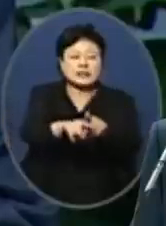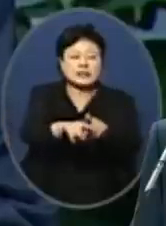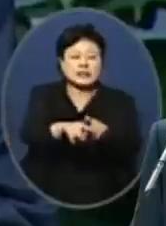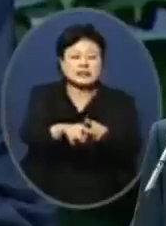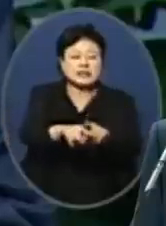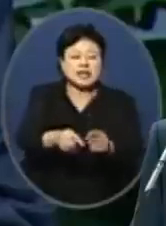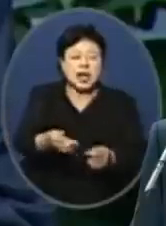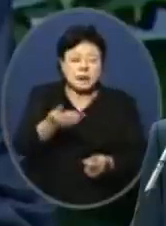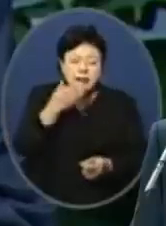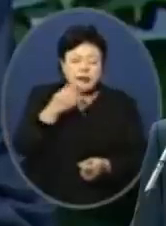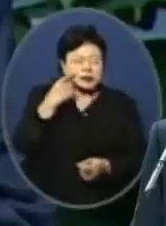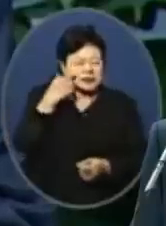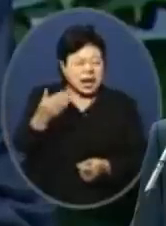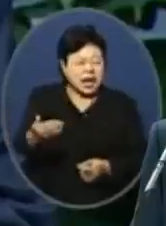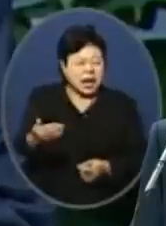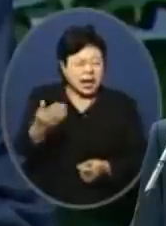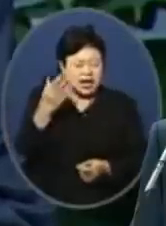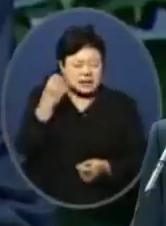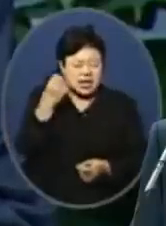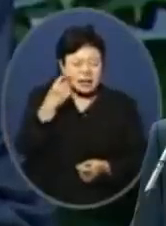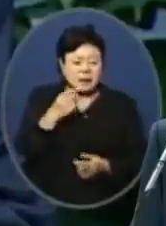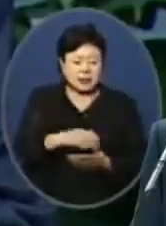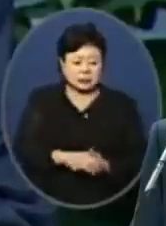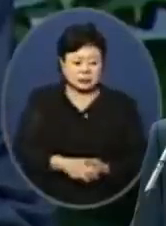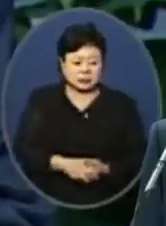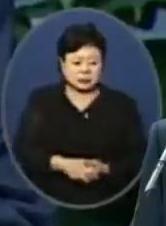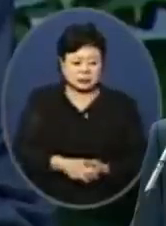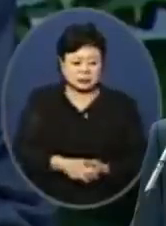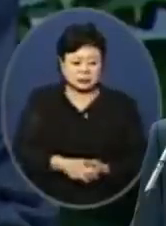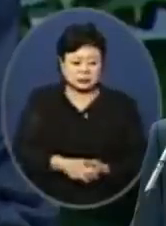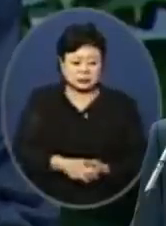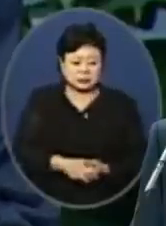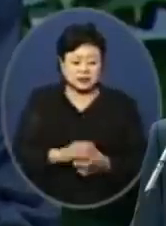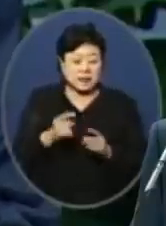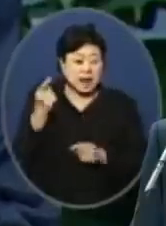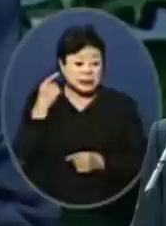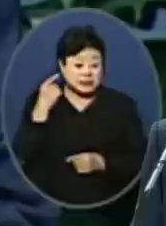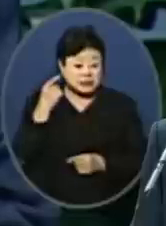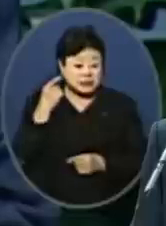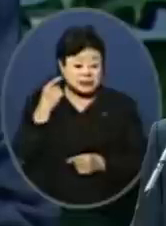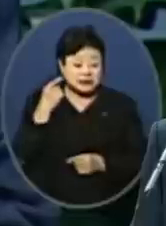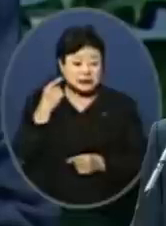죄덩어리인 세리들과 함께 밥을 먹다니 있을 수가 있느냐? 그 말을 들은